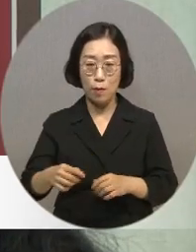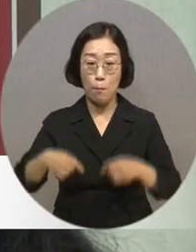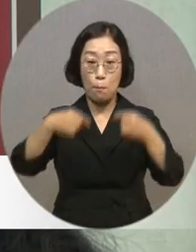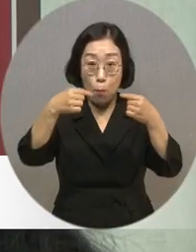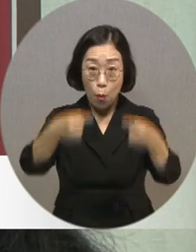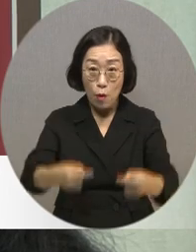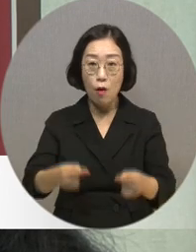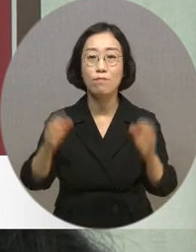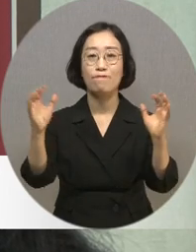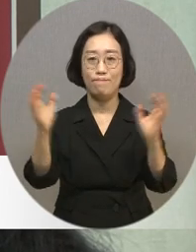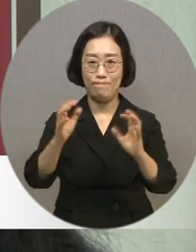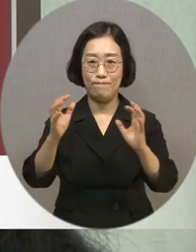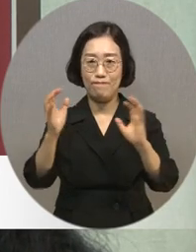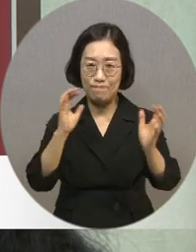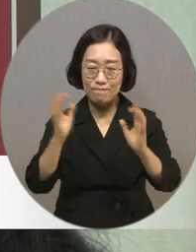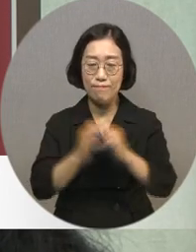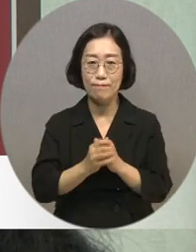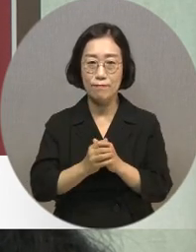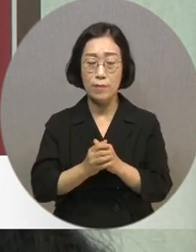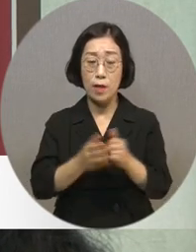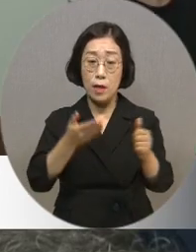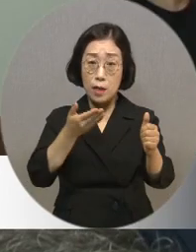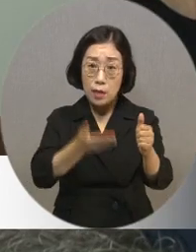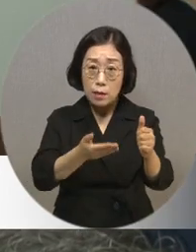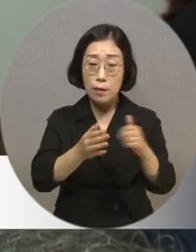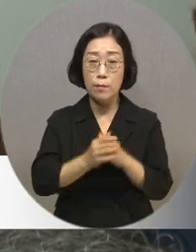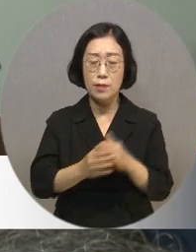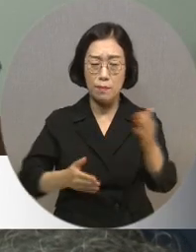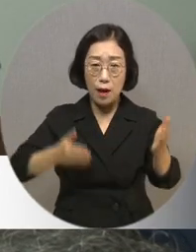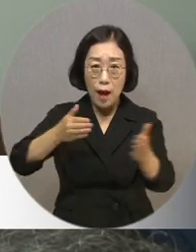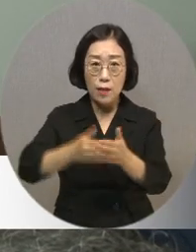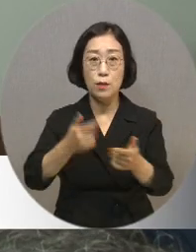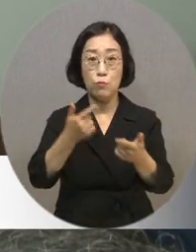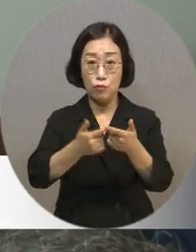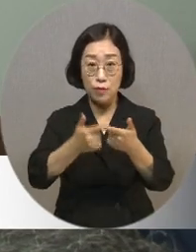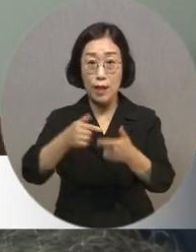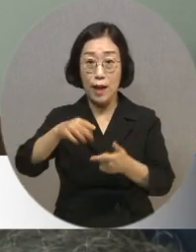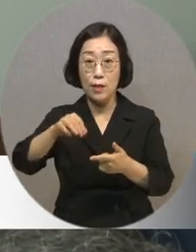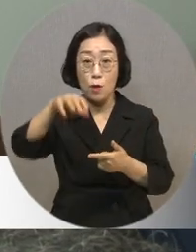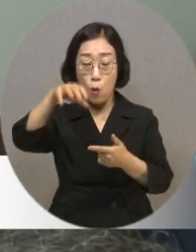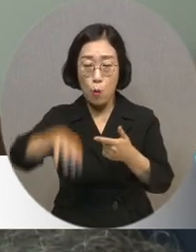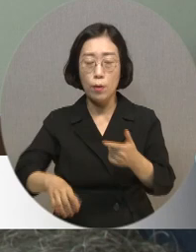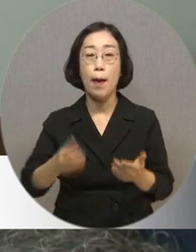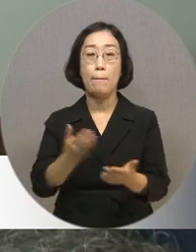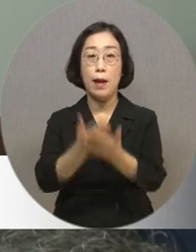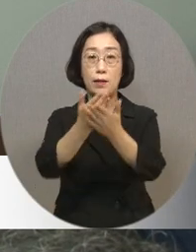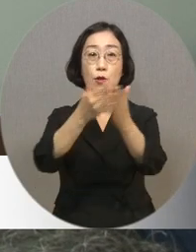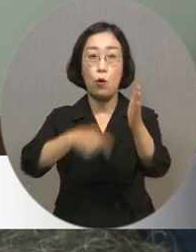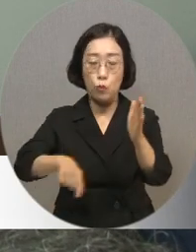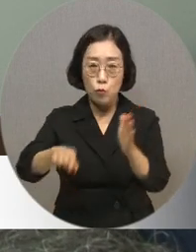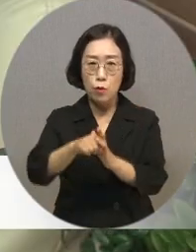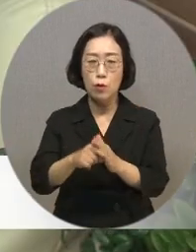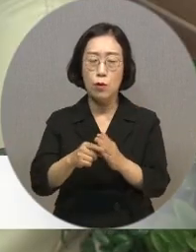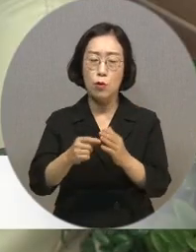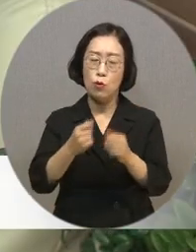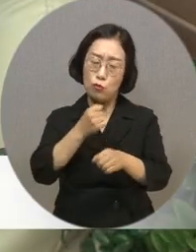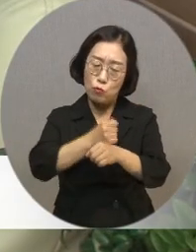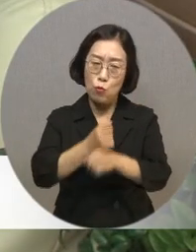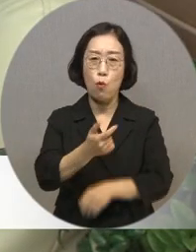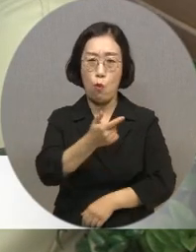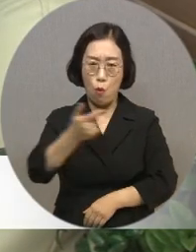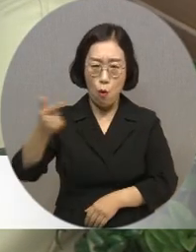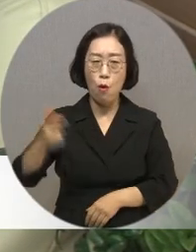진행하였습니다. 김도읍 국회의원은 지금까지 부산 강서구 지역사회 발전을 위해 많은 노력을